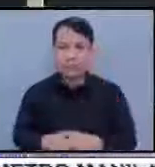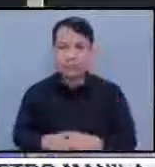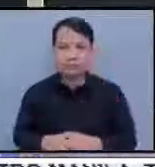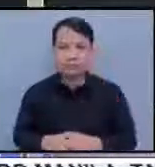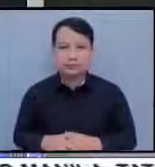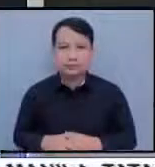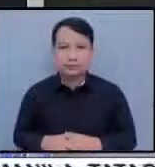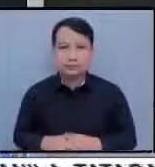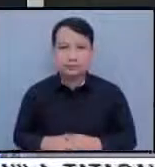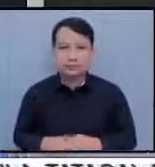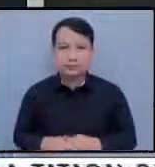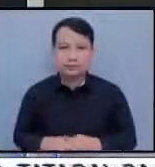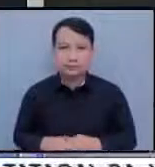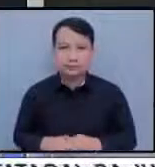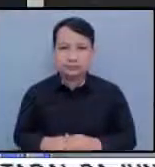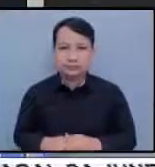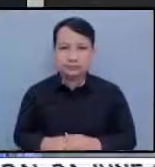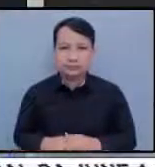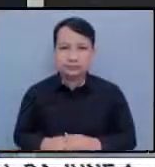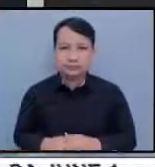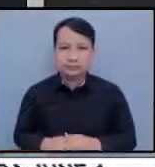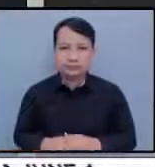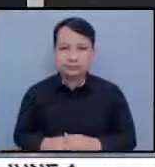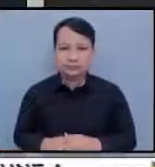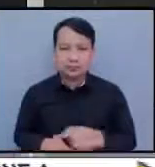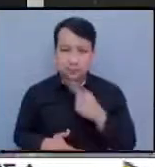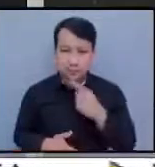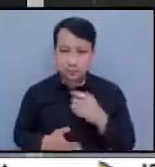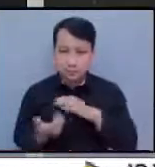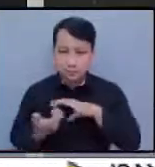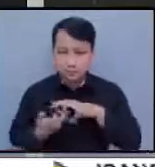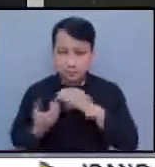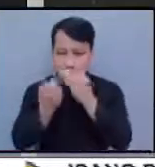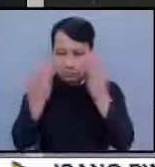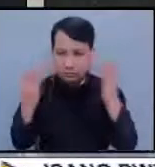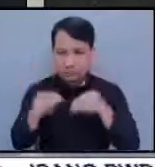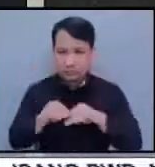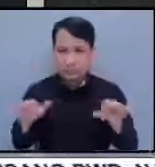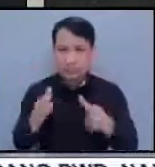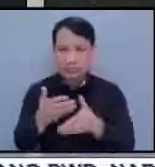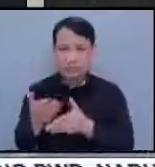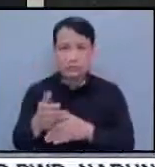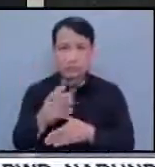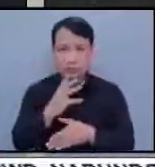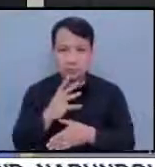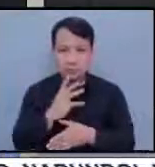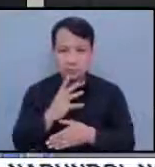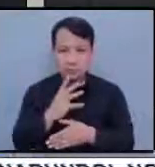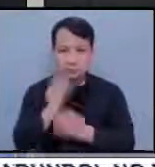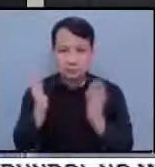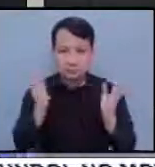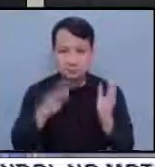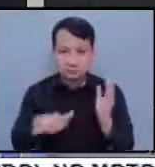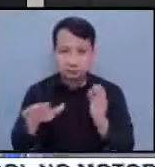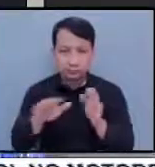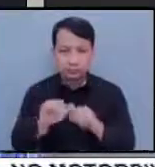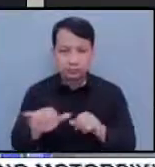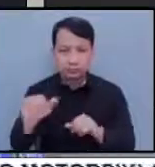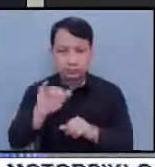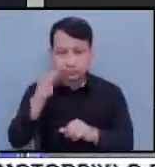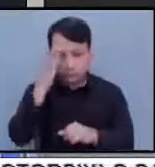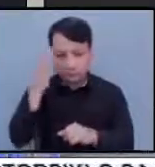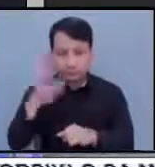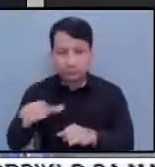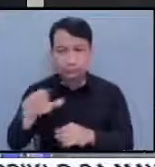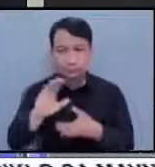May abiso po ang Maynilad sa kanilang mga customer. Tuloy-tuloy ang ipinatutupad na water service interruption sa ilang lugar sa Bulacan, Caloocan